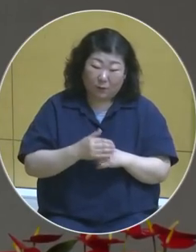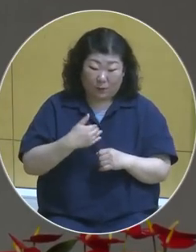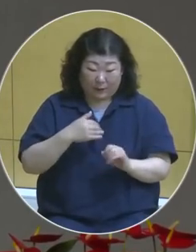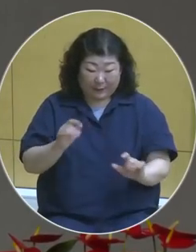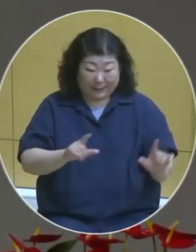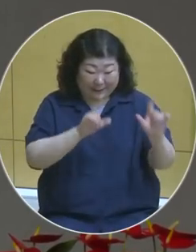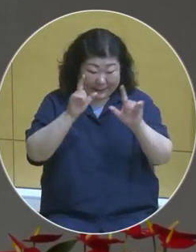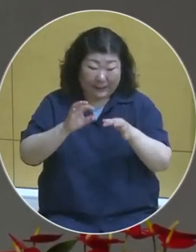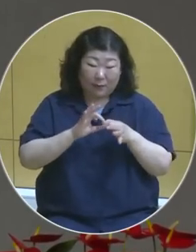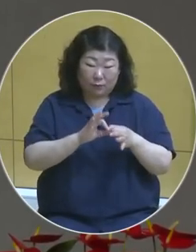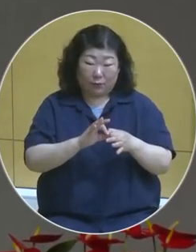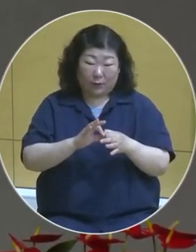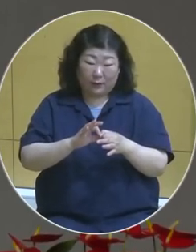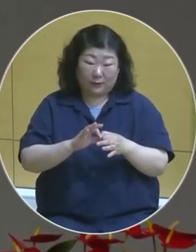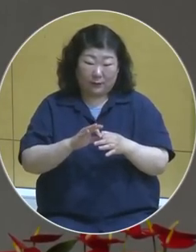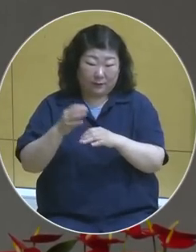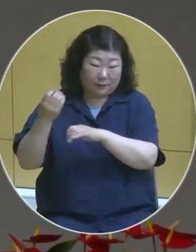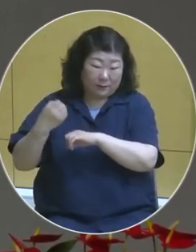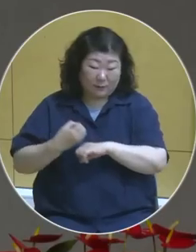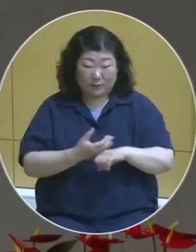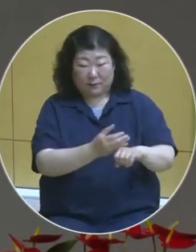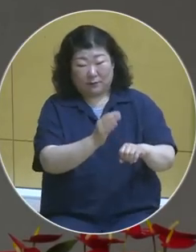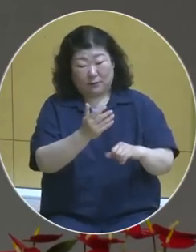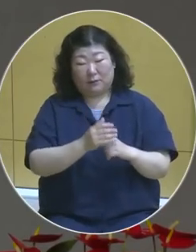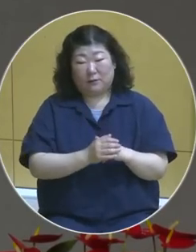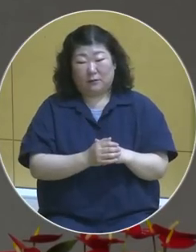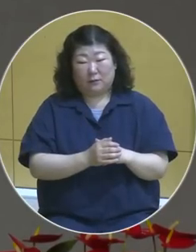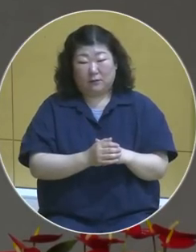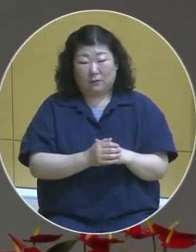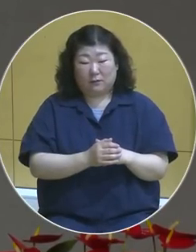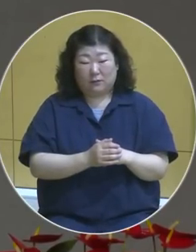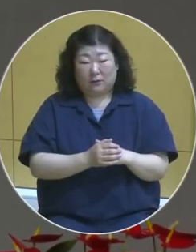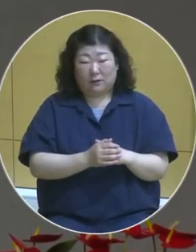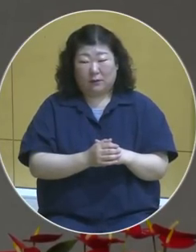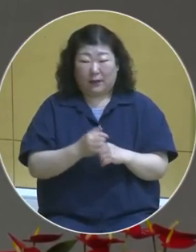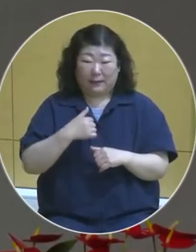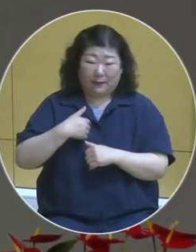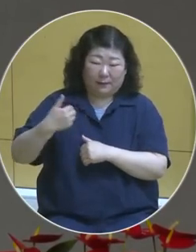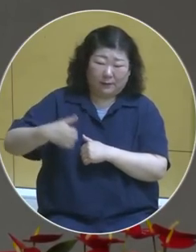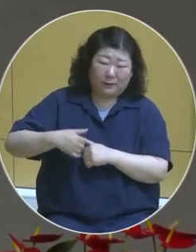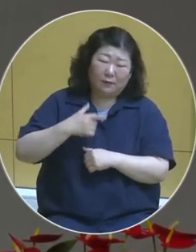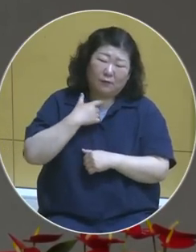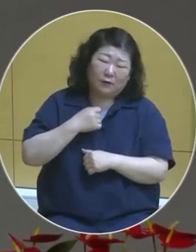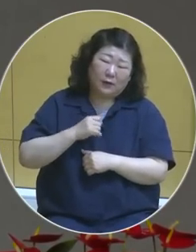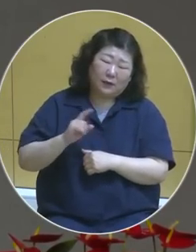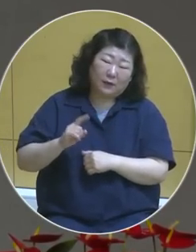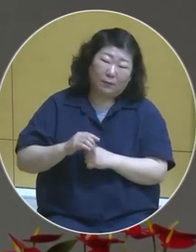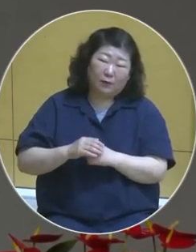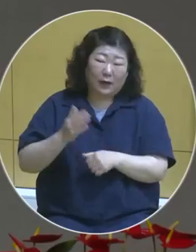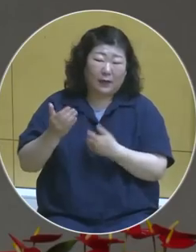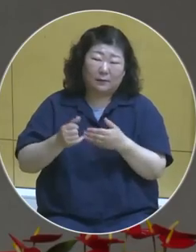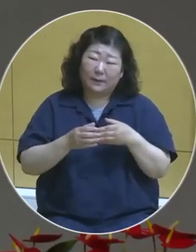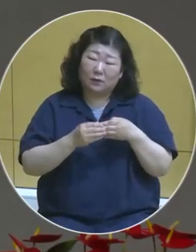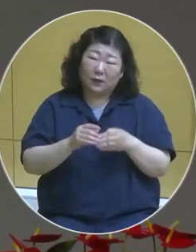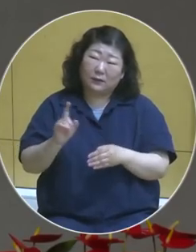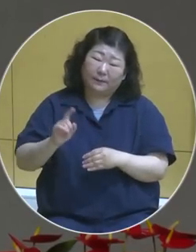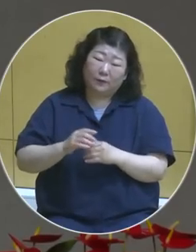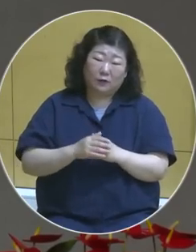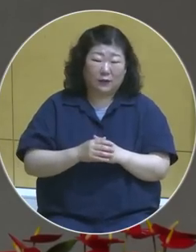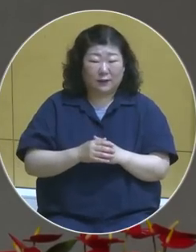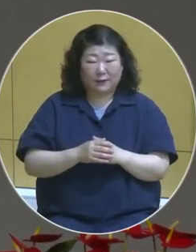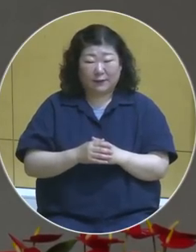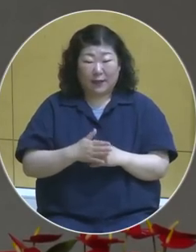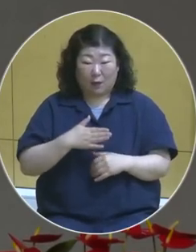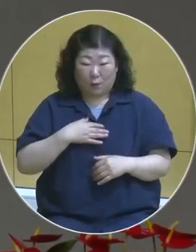통해서 하나님은 무엇을 내 삶 속에서 원하고 계시는지 그리고 하나님 어떻게 인도하신지를 알 수 있는 그 훈련입니다. 나 혼자만 받는